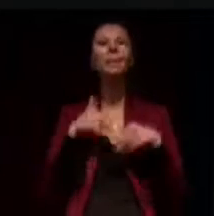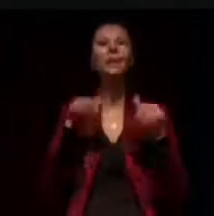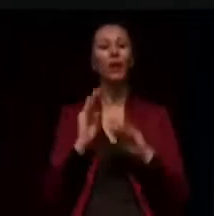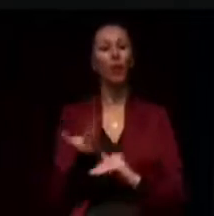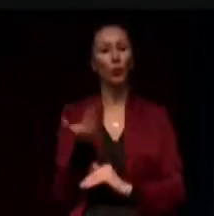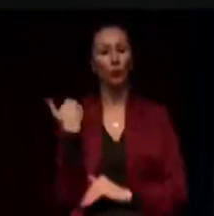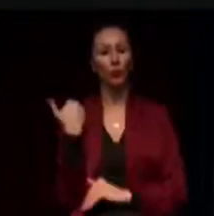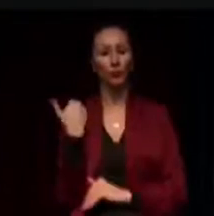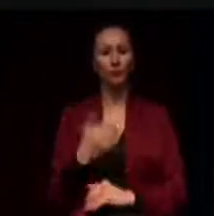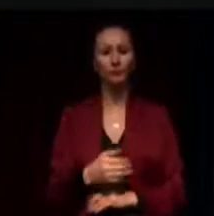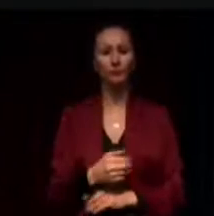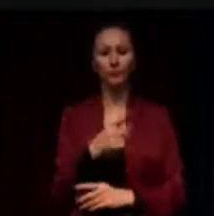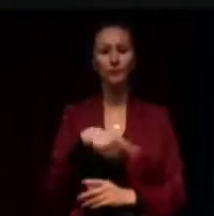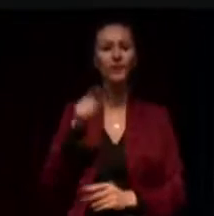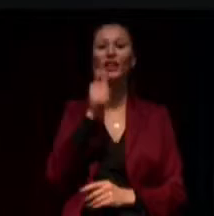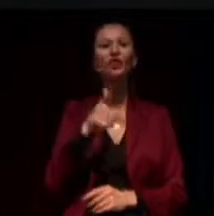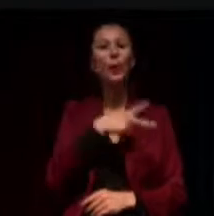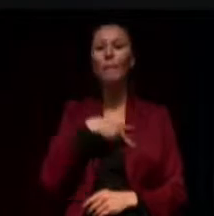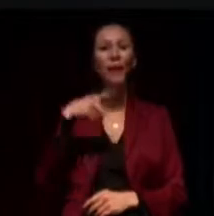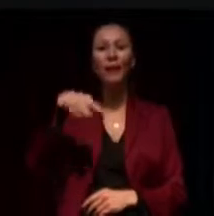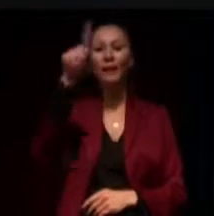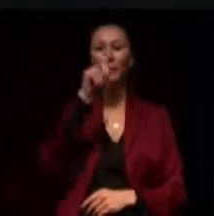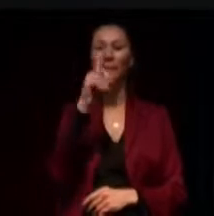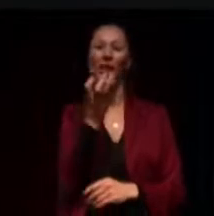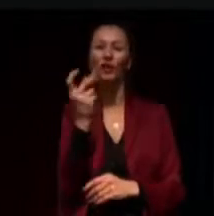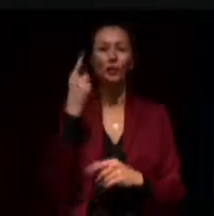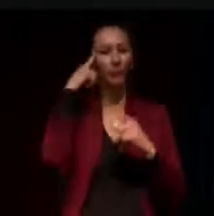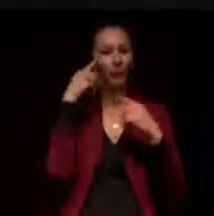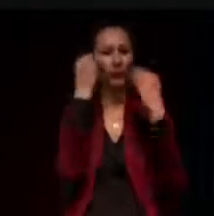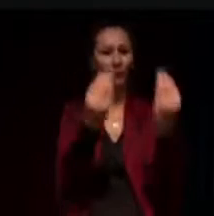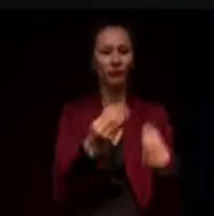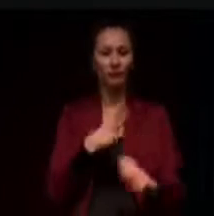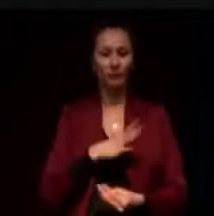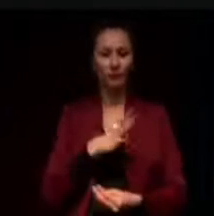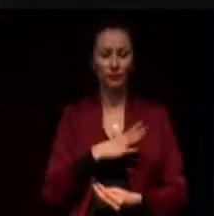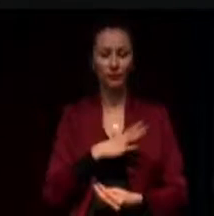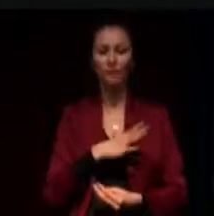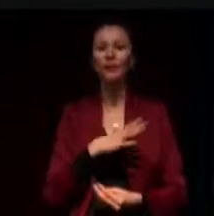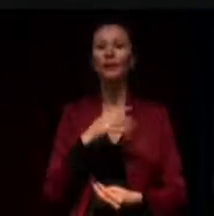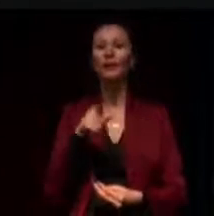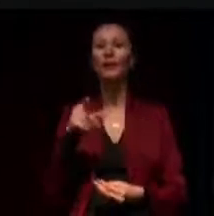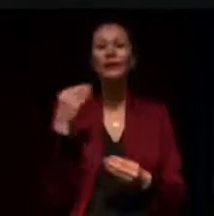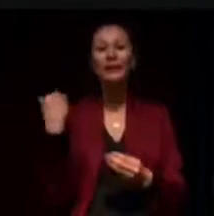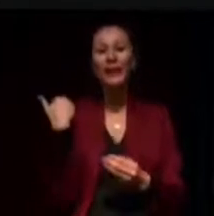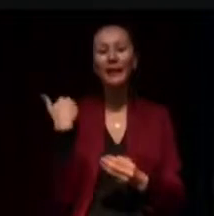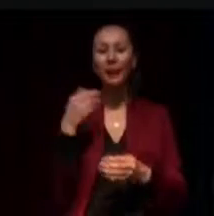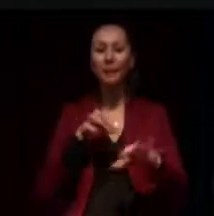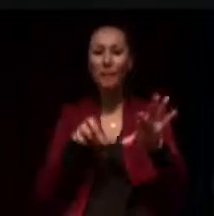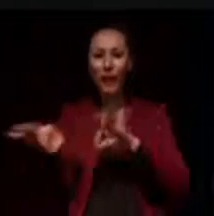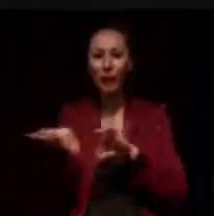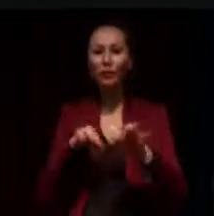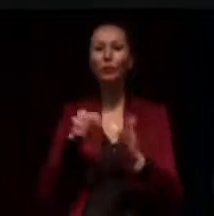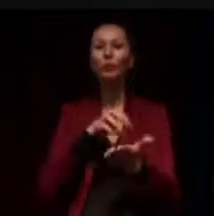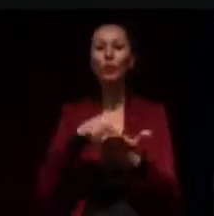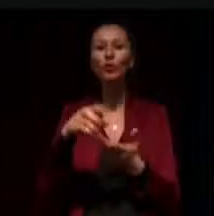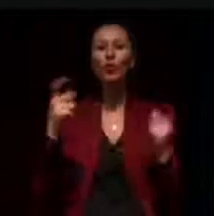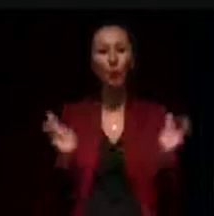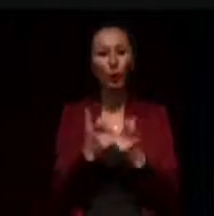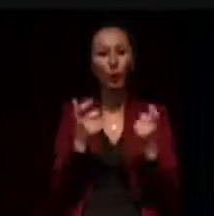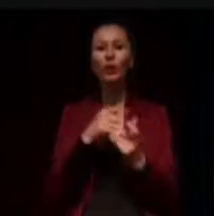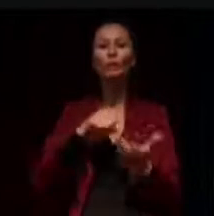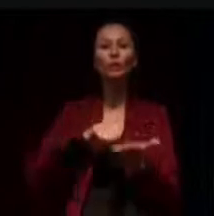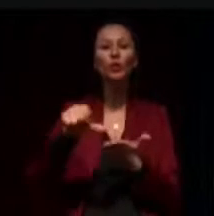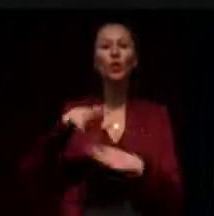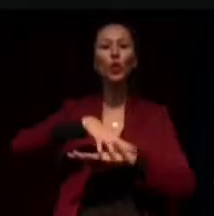önce şu ilçe belediyeleriyle ilgili birkaç bilgi vermek istiyorum. Bindiği üzere Plan Bütçe Komisyonu'ndaki toplantılarda